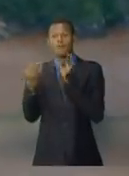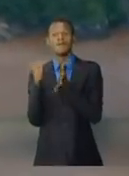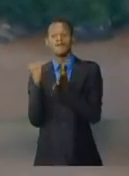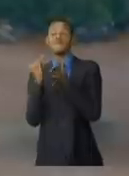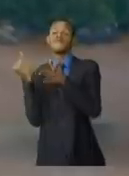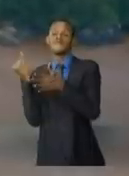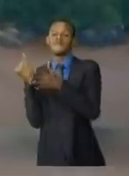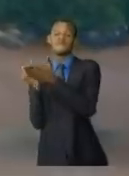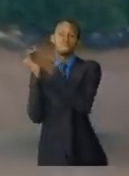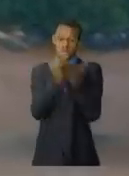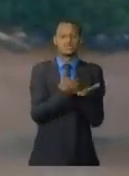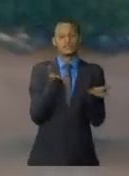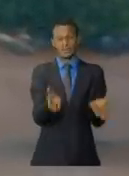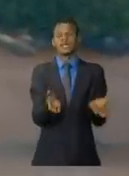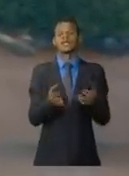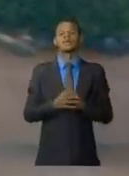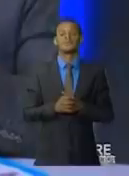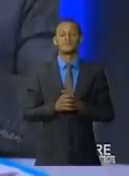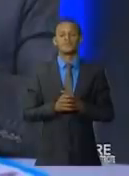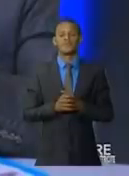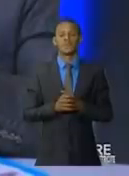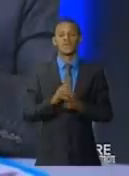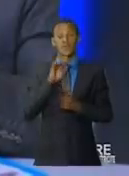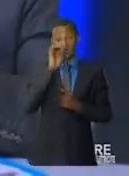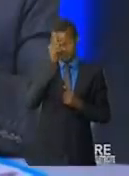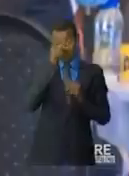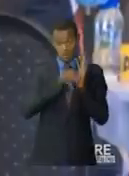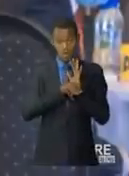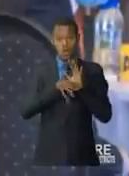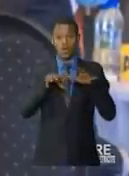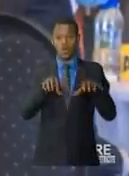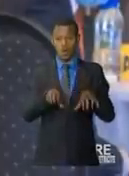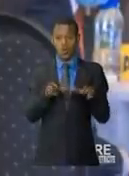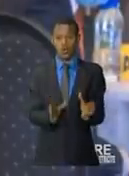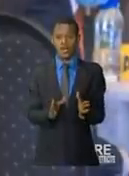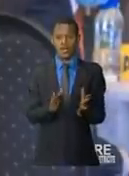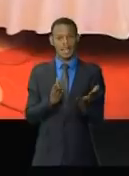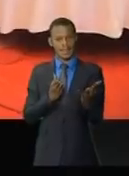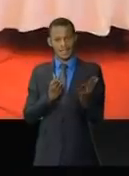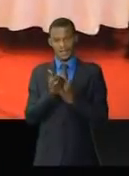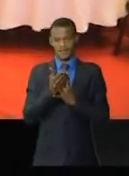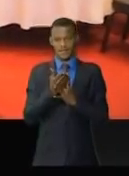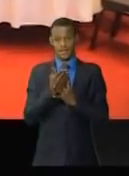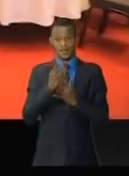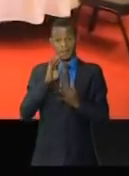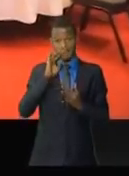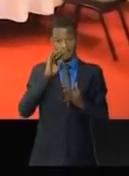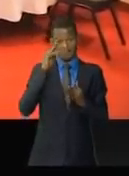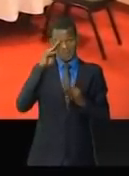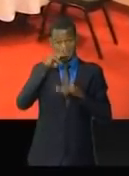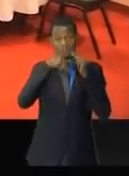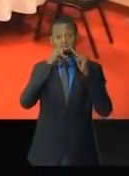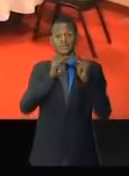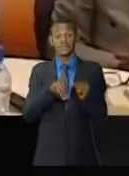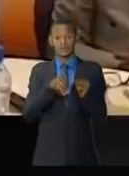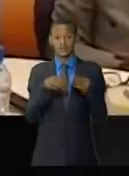Le gouvernement congolais, à travers le ministère des Ressources hydrauliques et électricité, tient à améliorer la qualité de la desserte énergétique